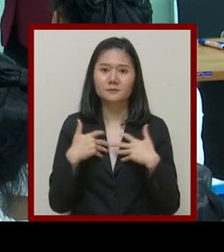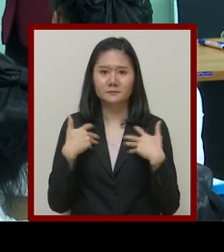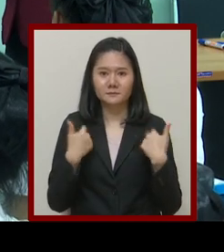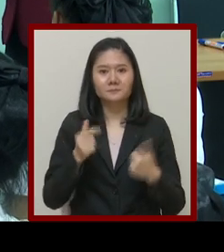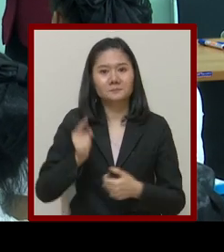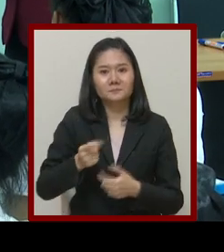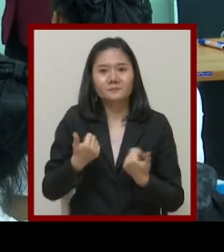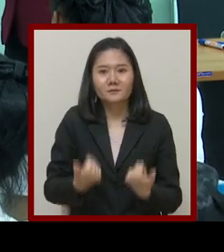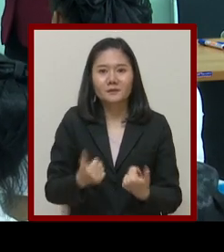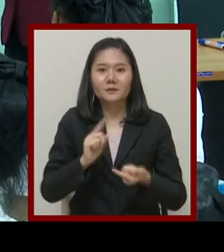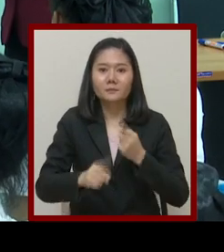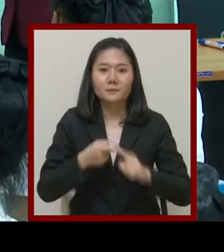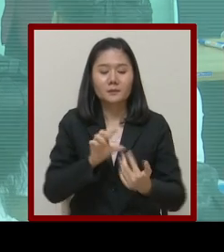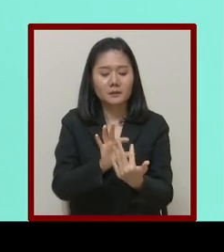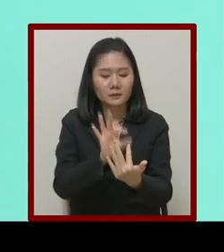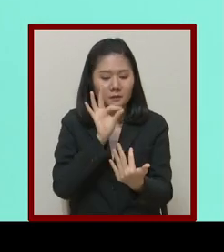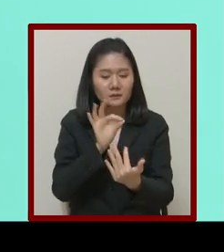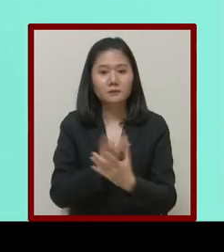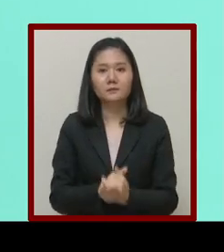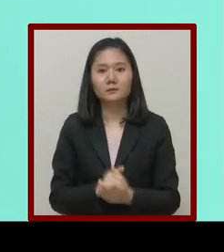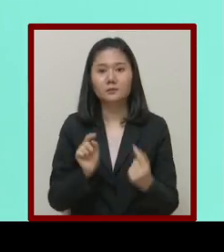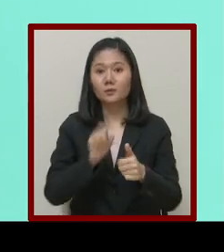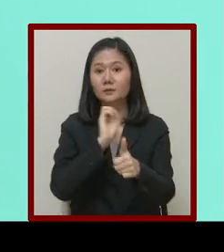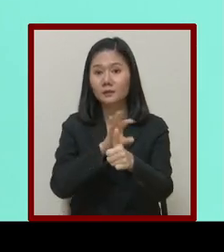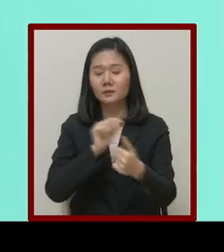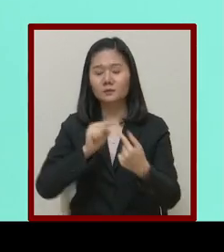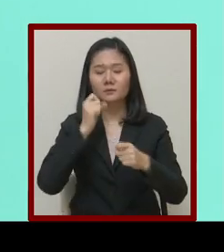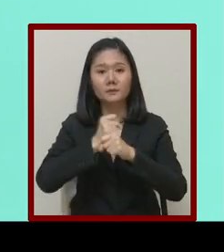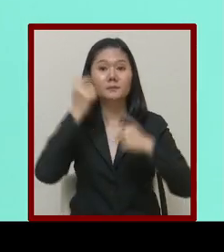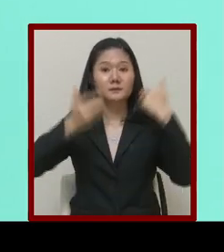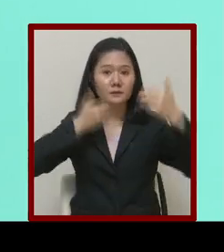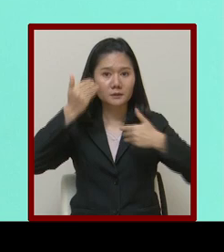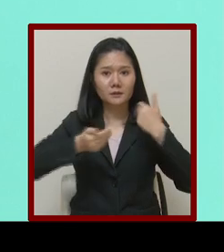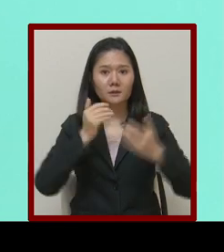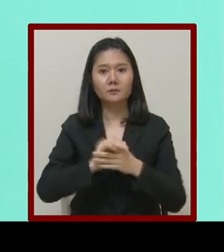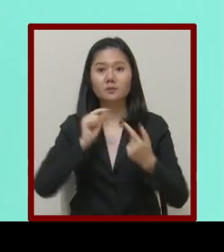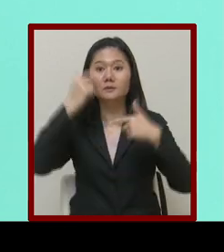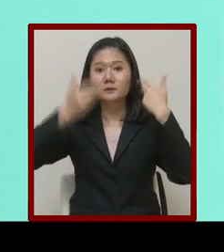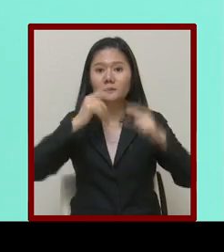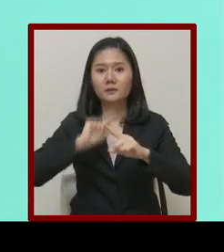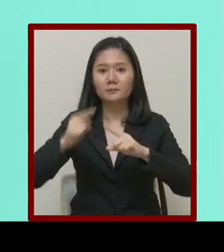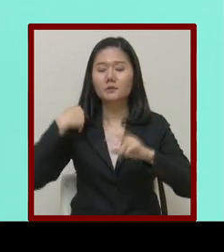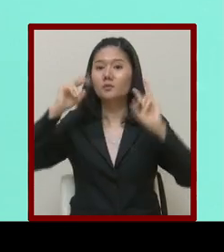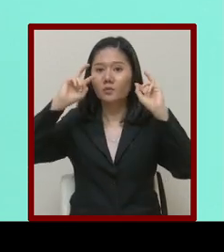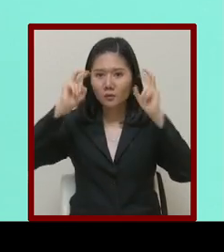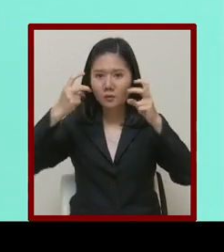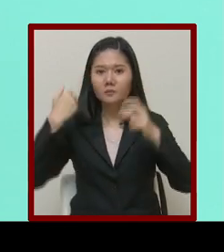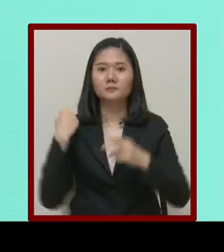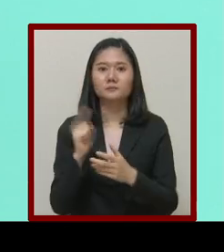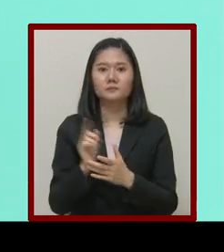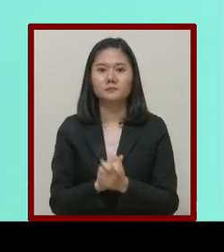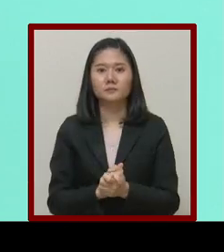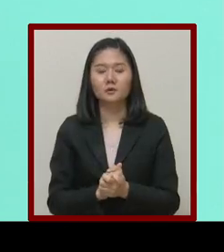แน่นอนทีนี้เพื่อนก็เลือกเข้าไปแนะนำเข้าไปทำกิจกรรมซึ่งในกิจกรรมตัวนี้มีโจทย์ให้เลือกอยู่นะ